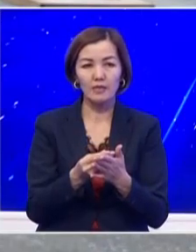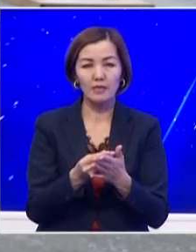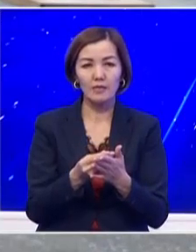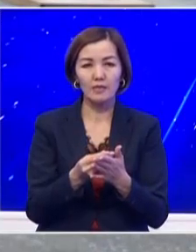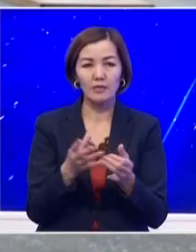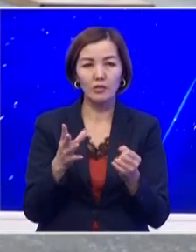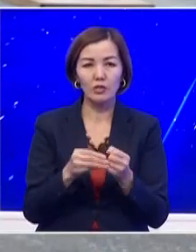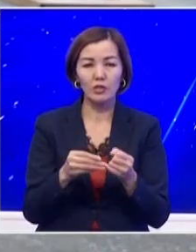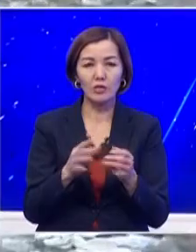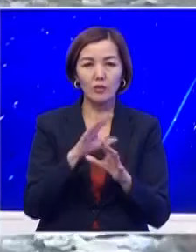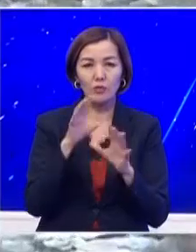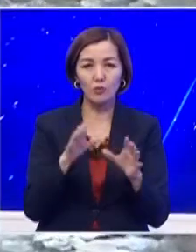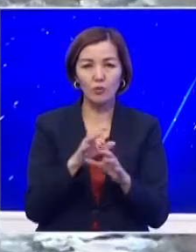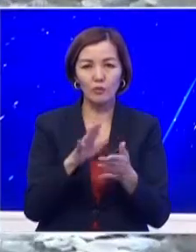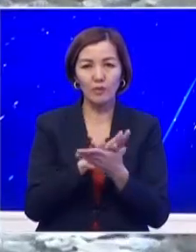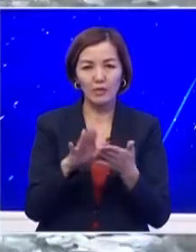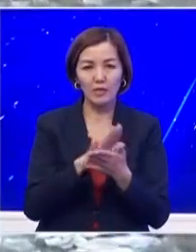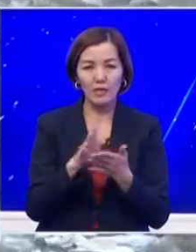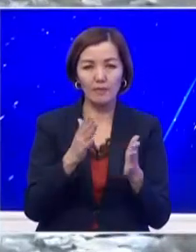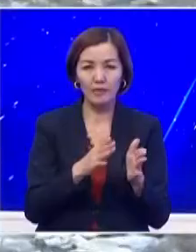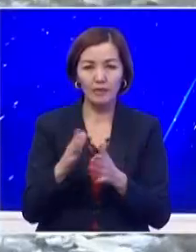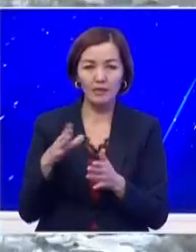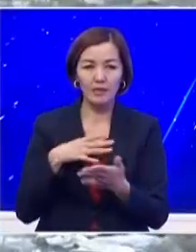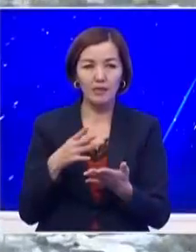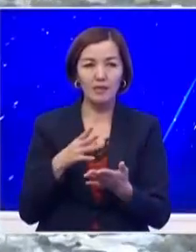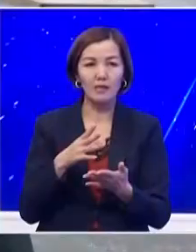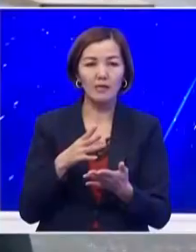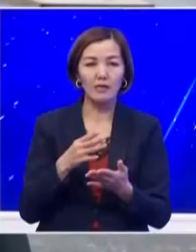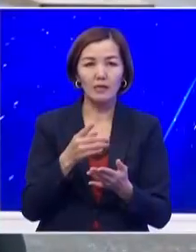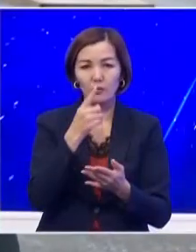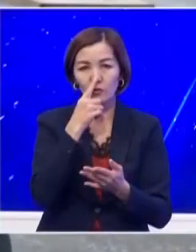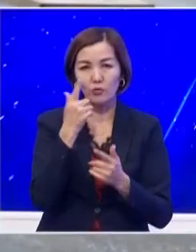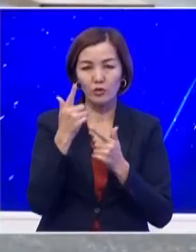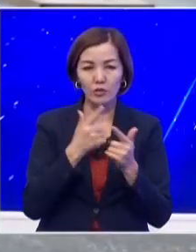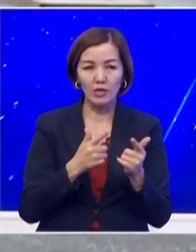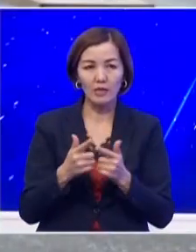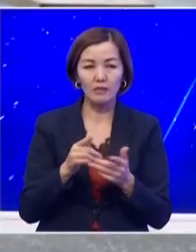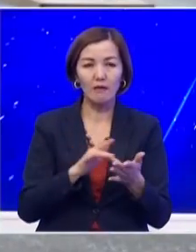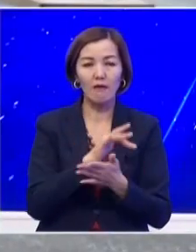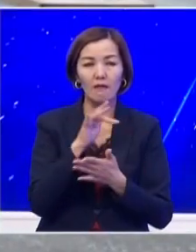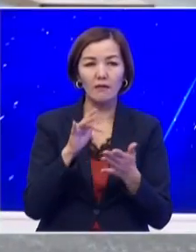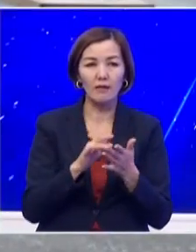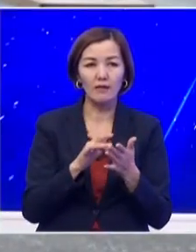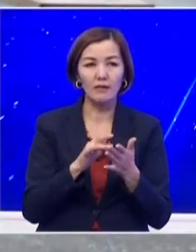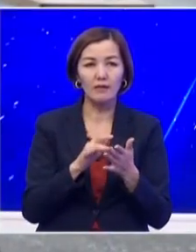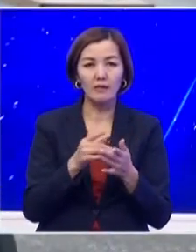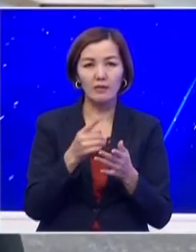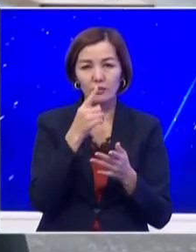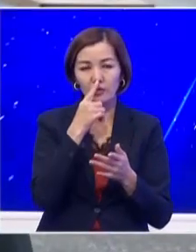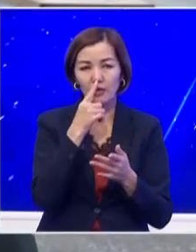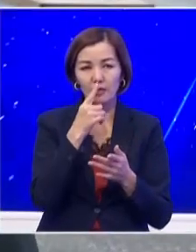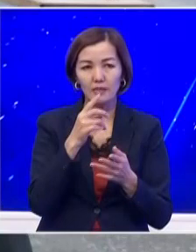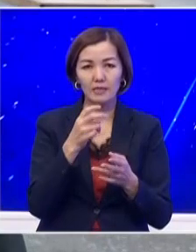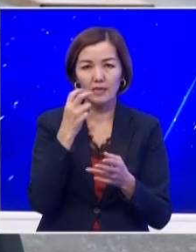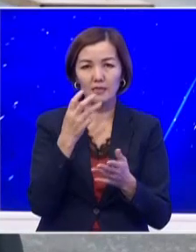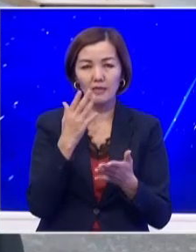полигонды күтіп баптап жүр. Ликвидацияға бұл полигон дайындап жатырмыз. Өйткені бұл полигон қаладан жақын арада тұрады. Қазір